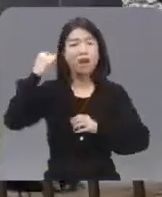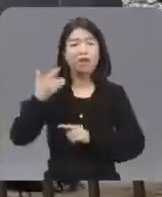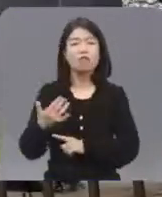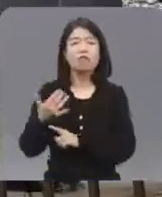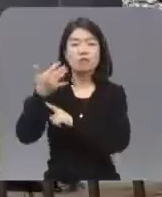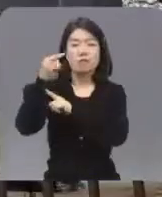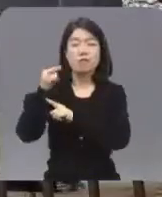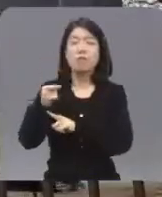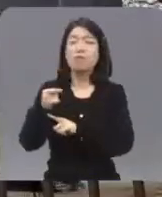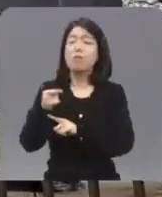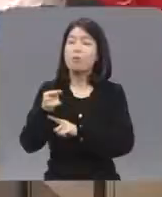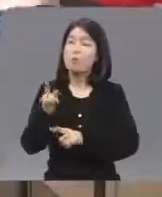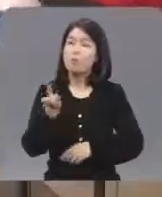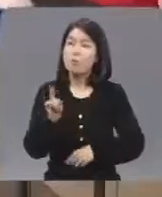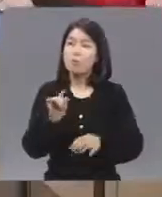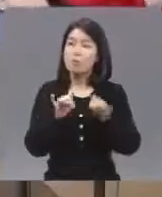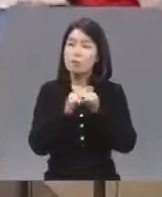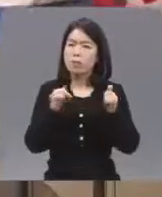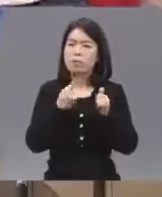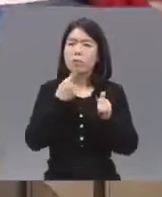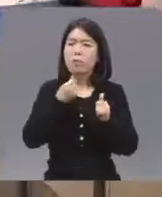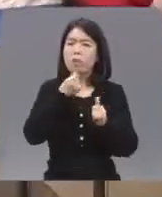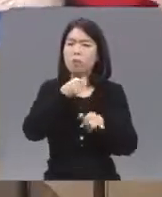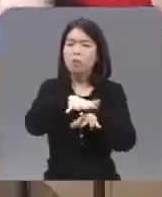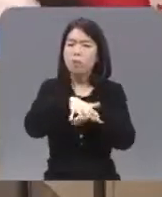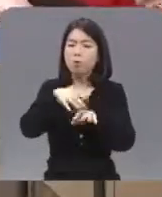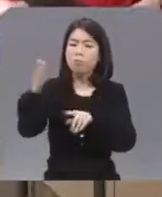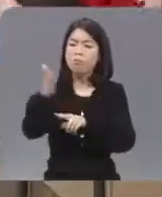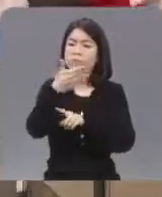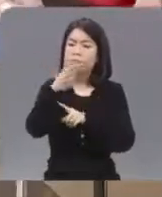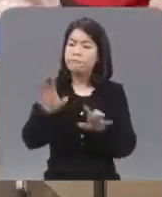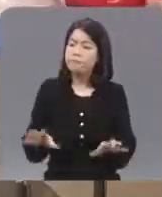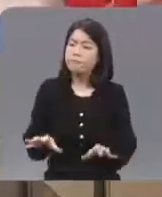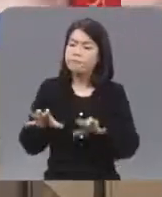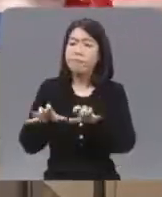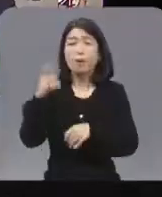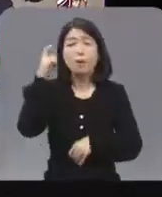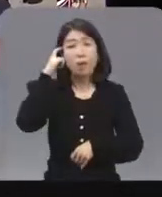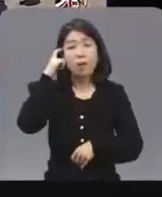도대체 무엇이 사람들을 저 작은 천 조각 아래 모이게 하는 걸까?